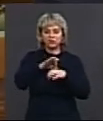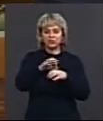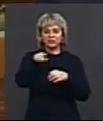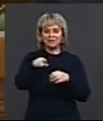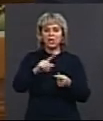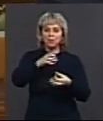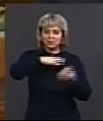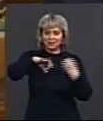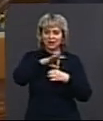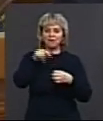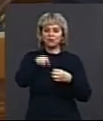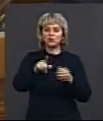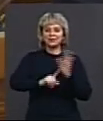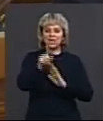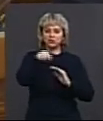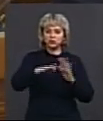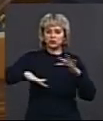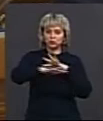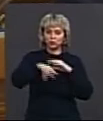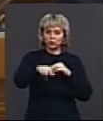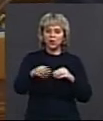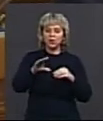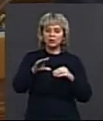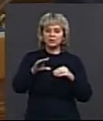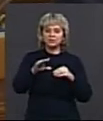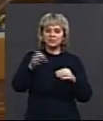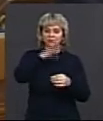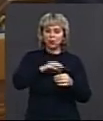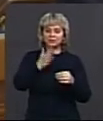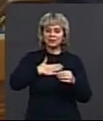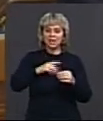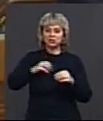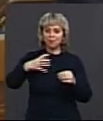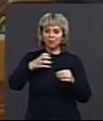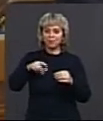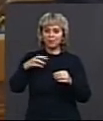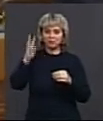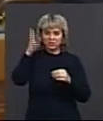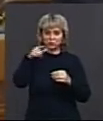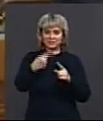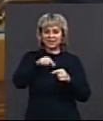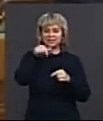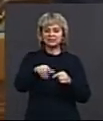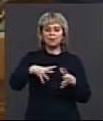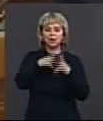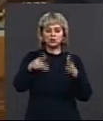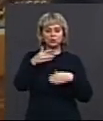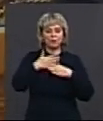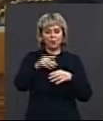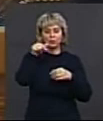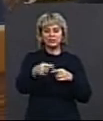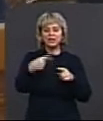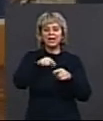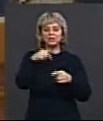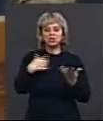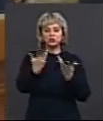и переговоров. Значит, на территории, учитывая, используя наше посольство и торгпредство, это действительно большое подспорье. И